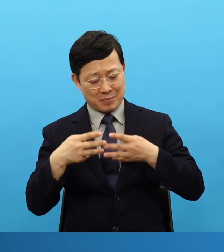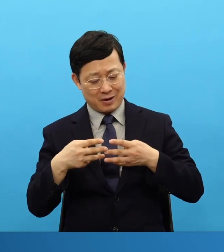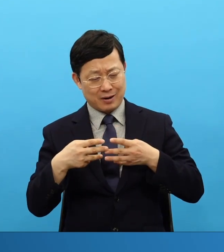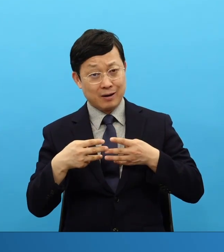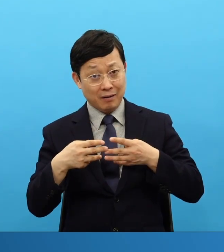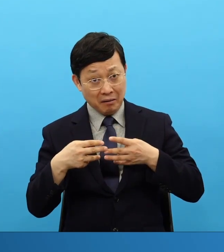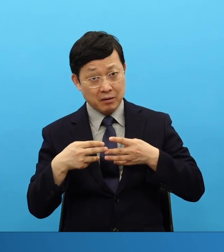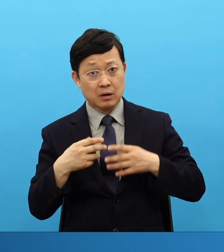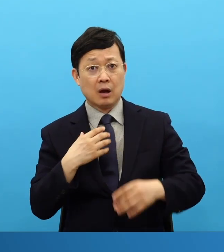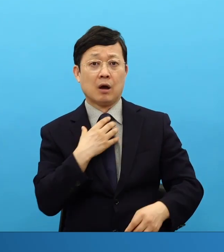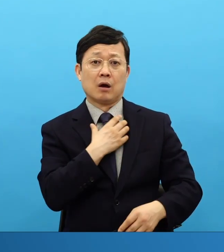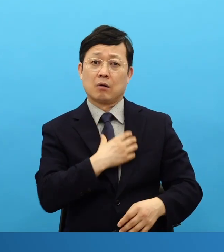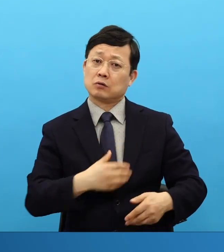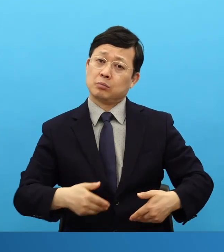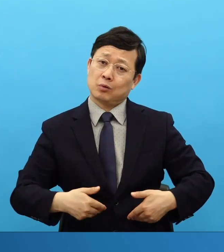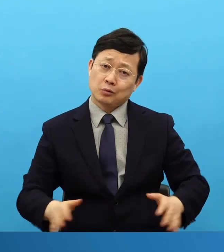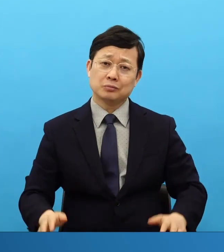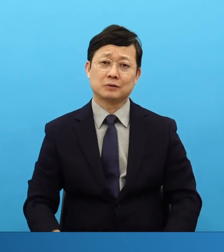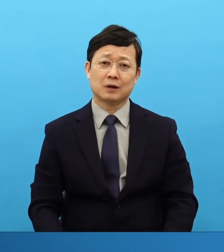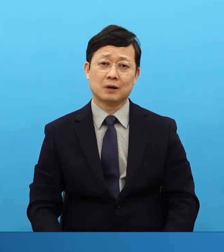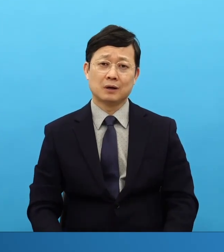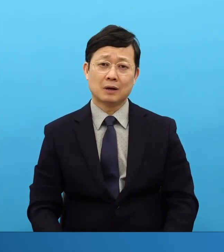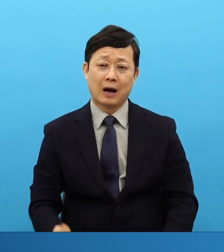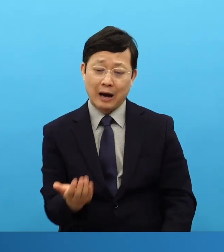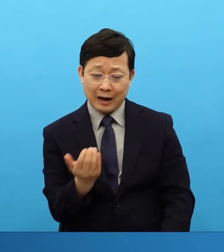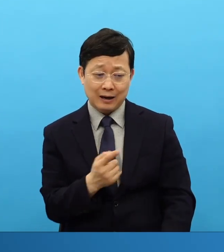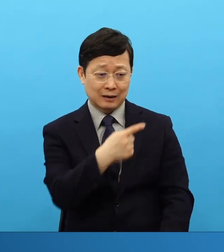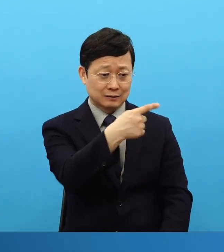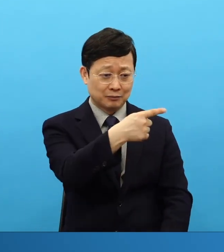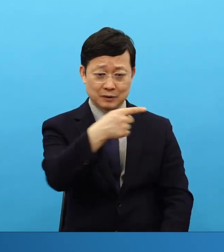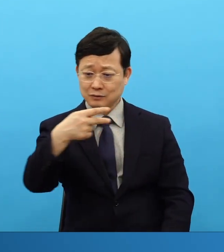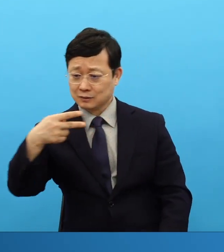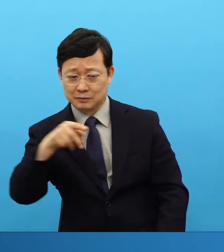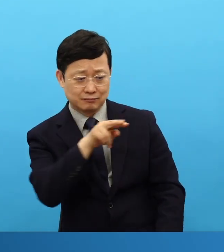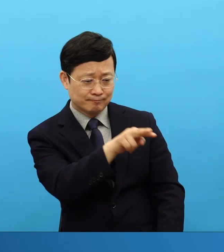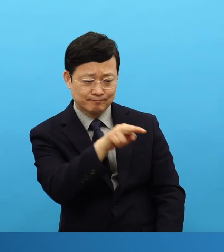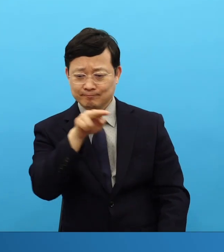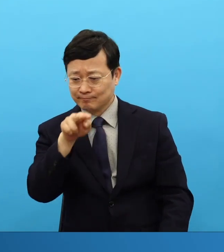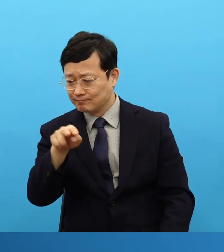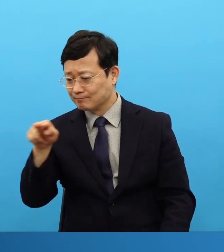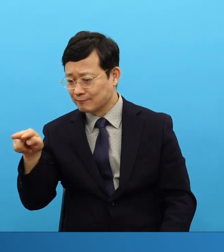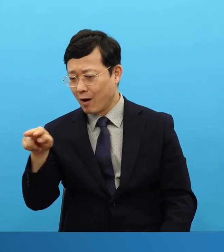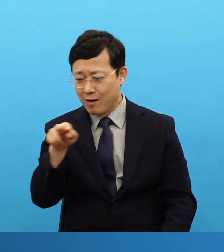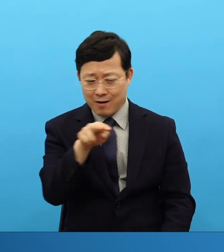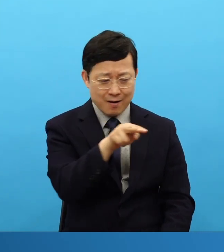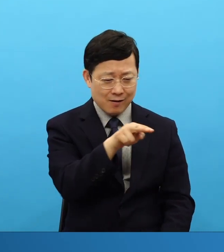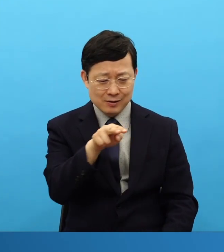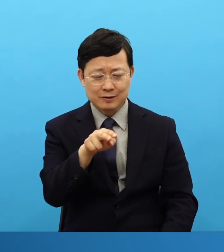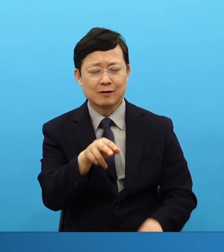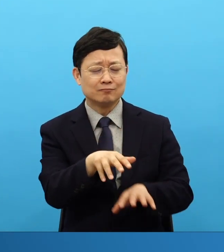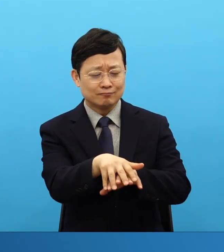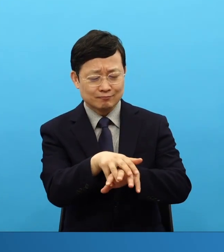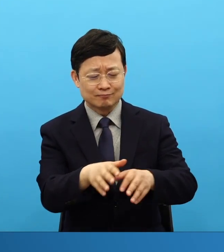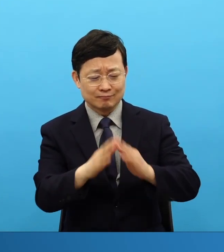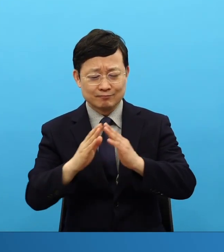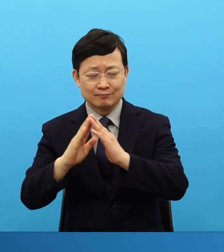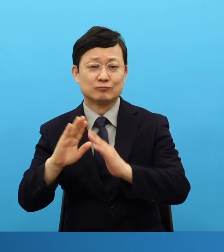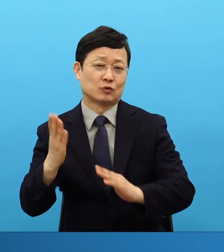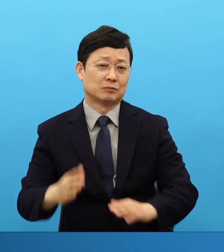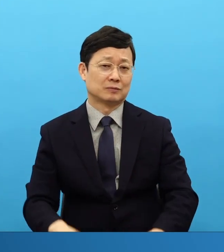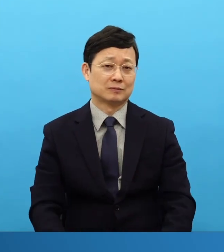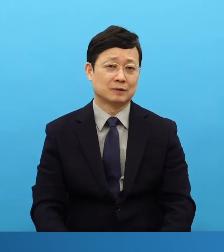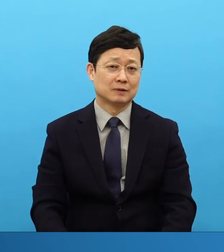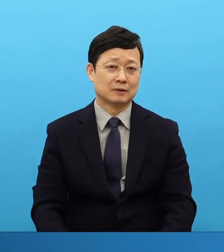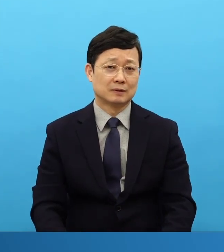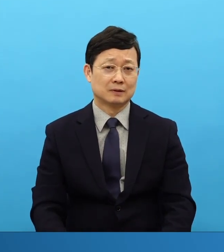자꾸 가면 인본주의서가 시스템을 무너뜨려요. You don't have to worry about anything at all. Don't even use your humanism. It's because of your humanism that you're not able to establish the system. 또